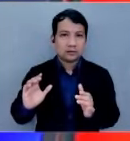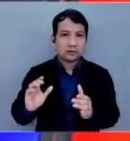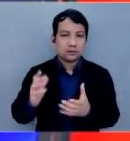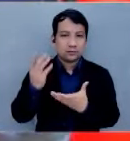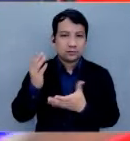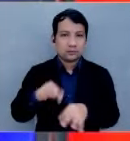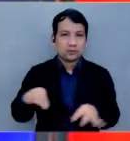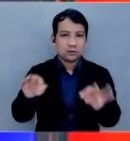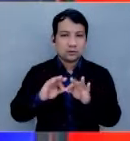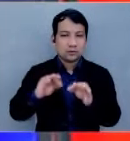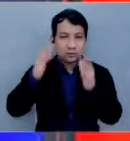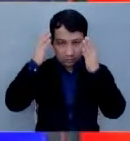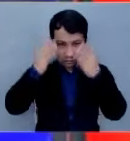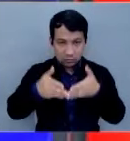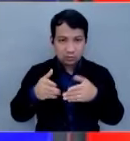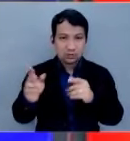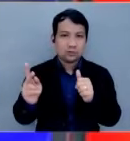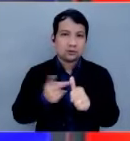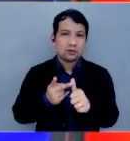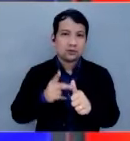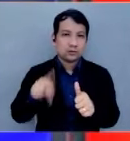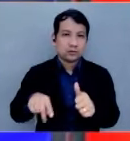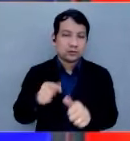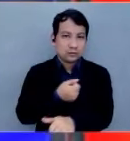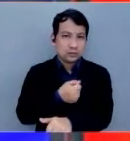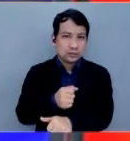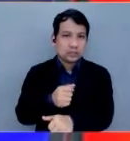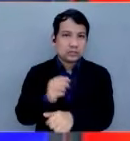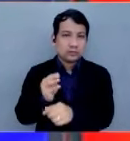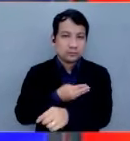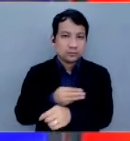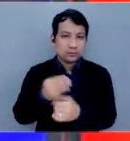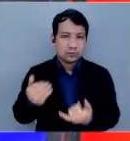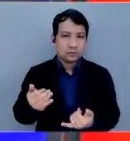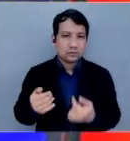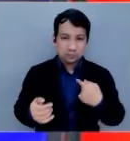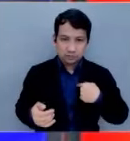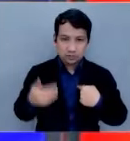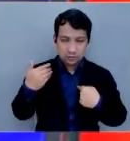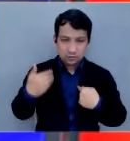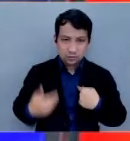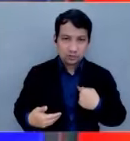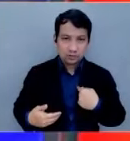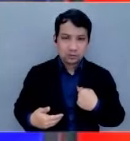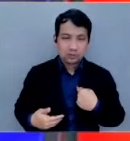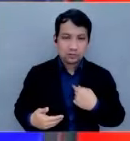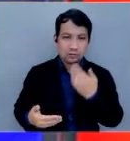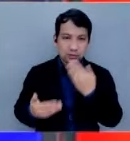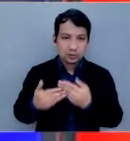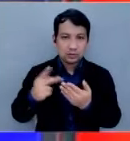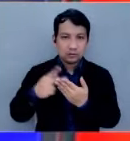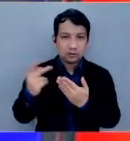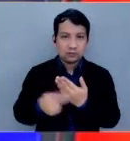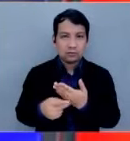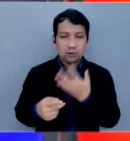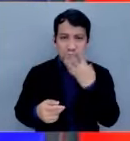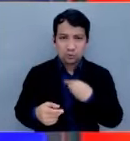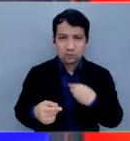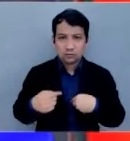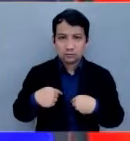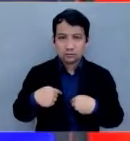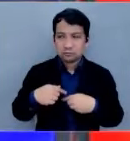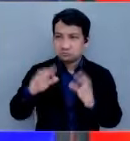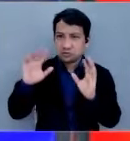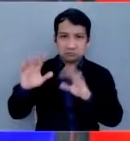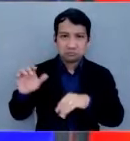na mas prioritize ko lang talaga yung music ngayon. Pero ako, as I always say, if a good project comes along, who am I to turn that down? And